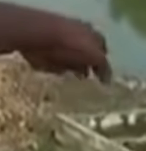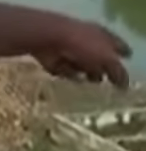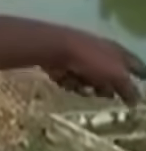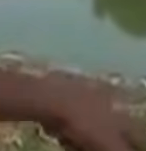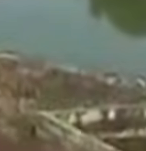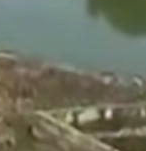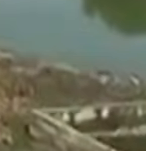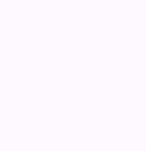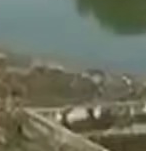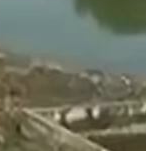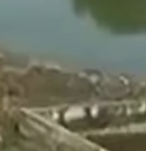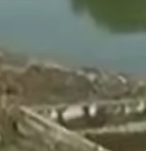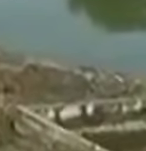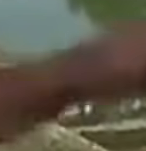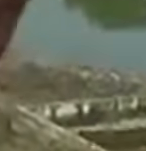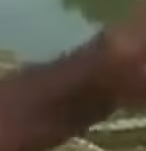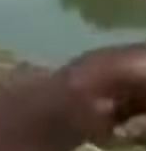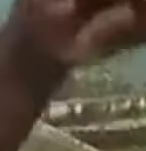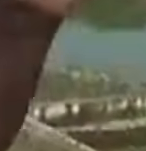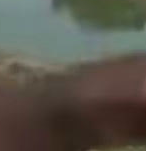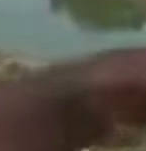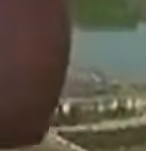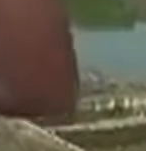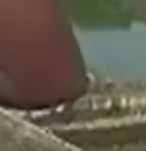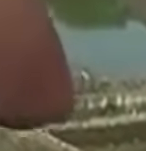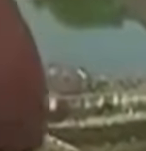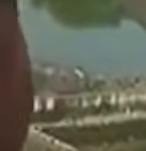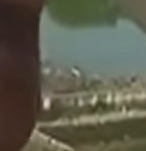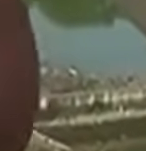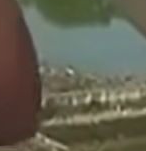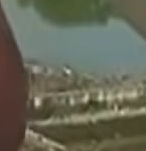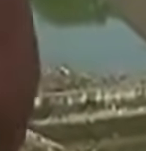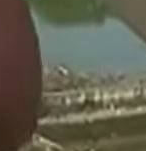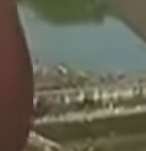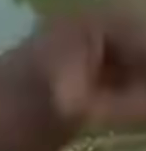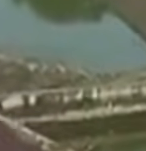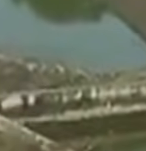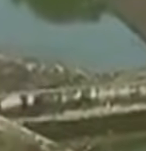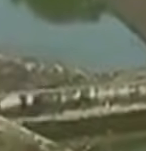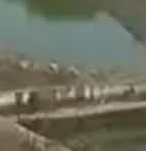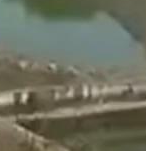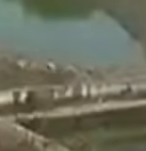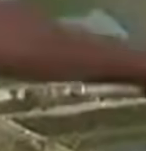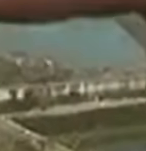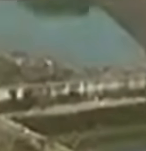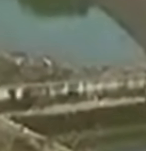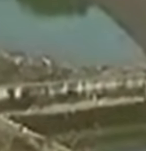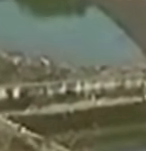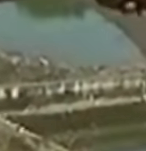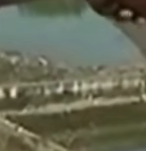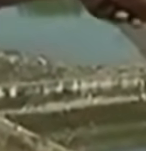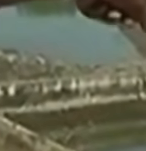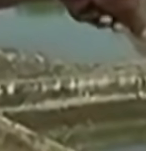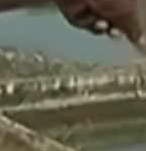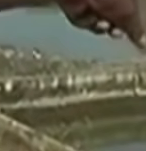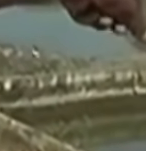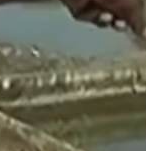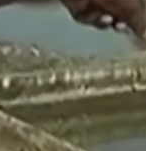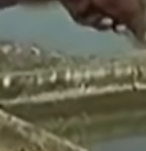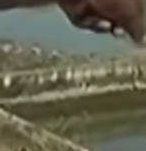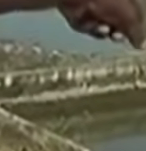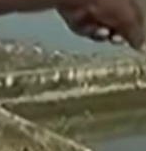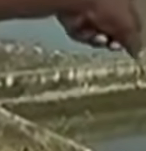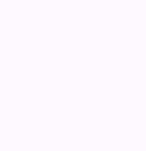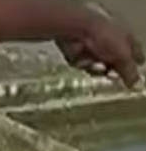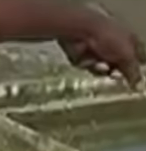fish into the ponds. I want to know if he was fully clothed when he came here. එයා එනවා ලැජ්ජ නැතුව මේකට මාළු පැටව දාලා